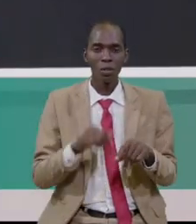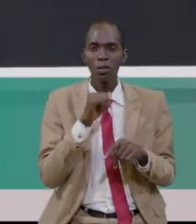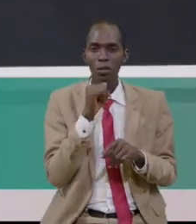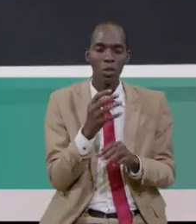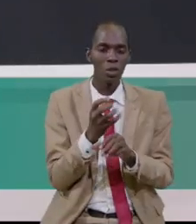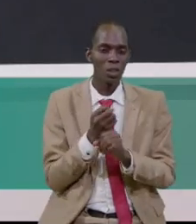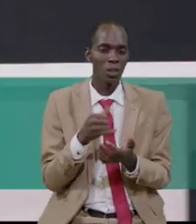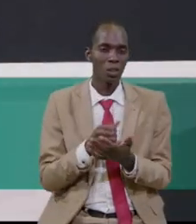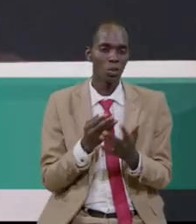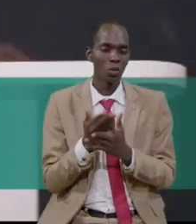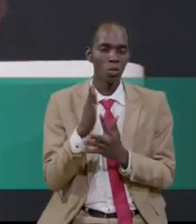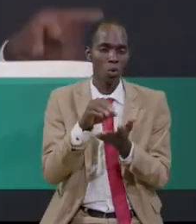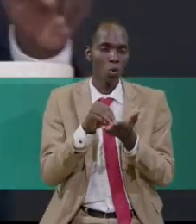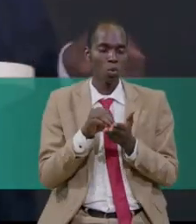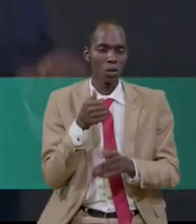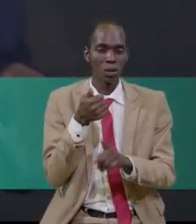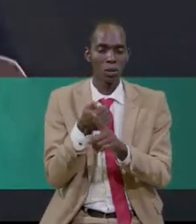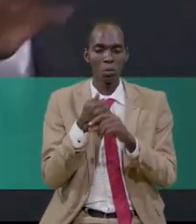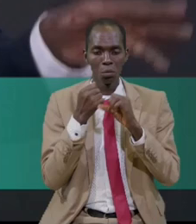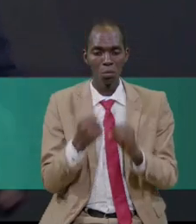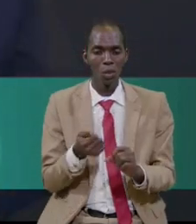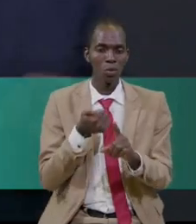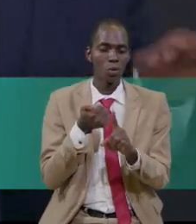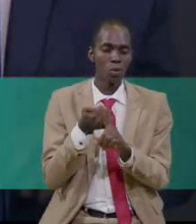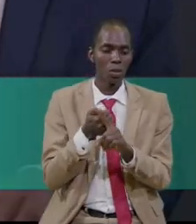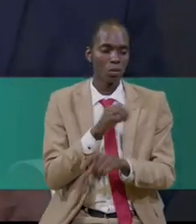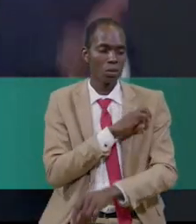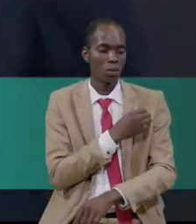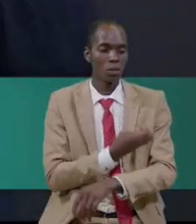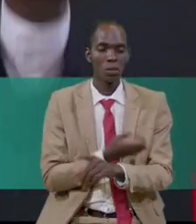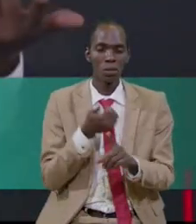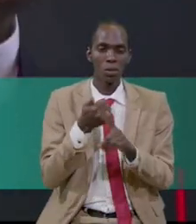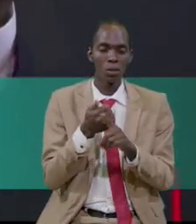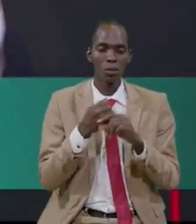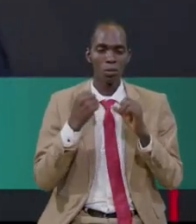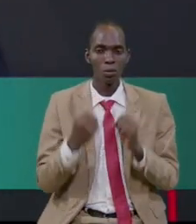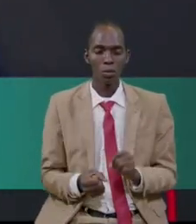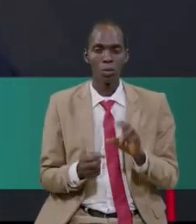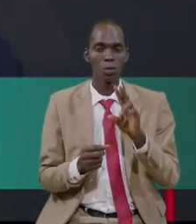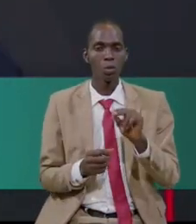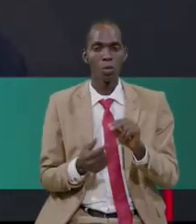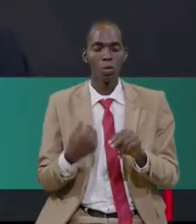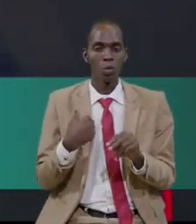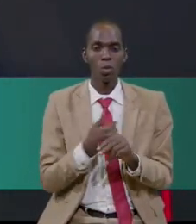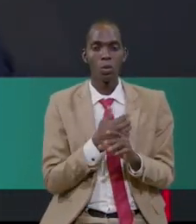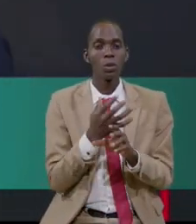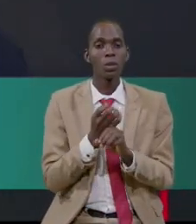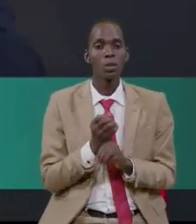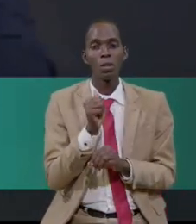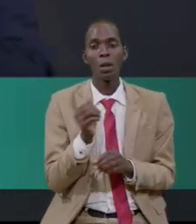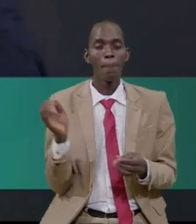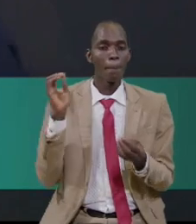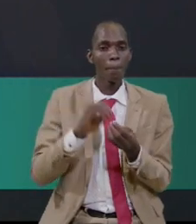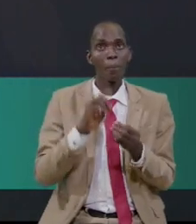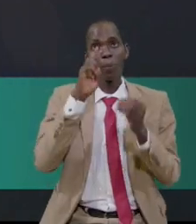votre force, par votre puissance et par votre ingéniosité. Nous obtenons un